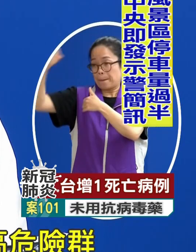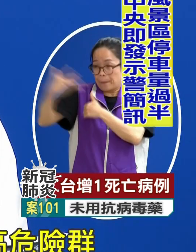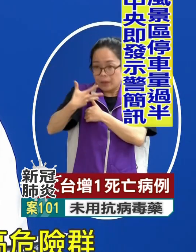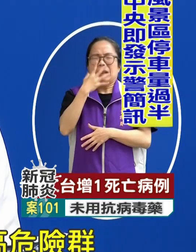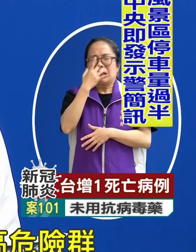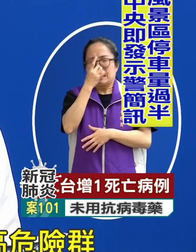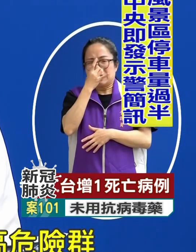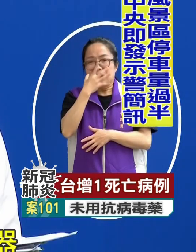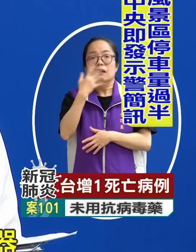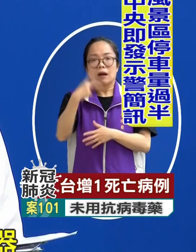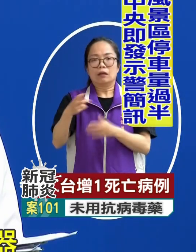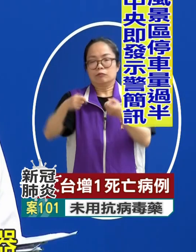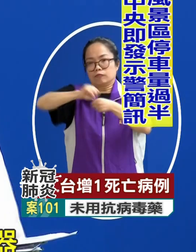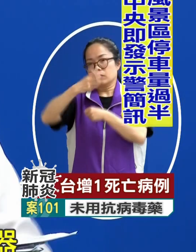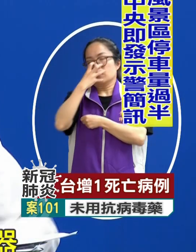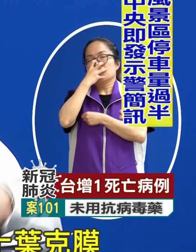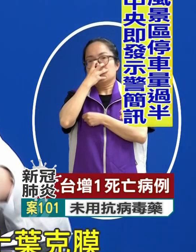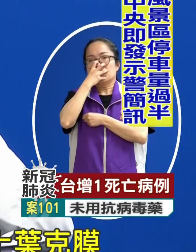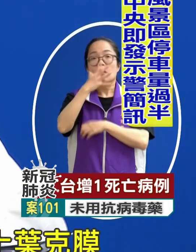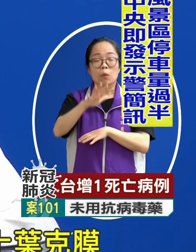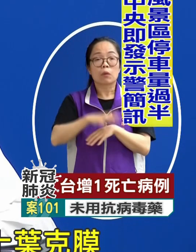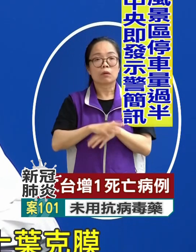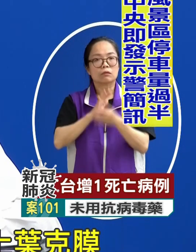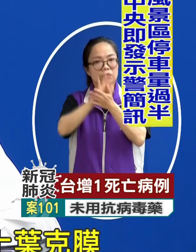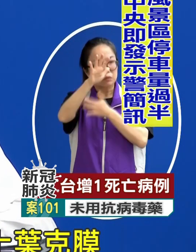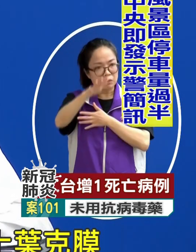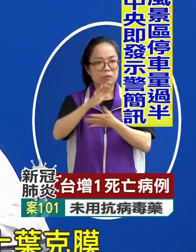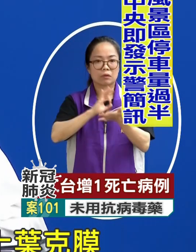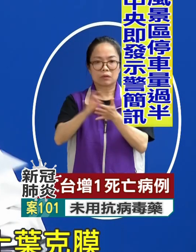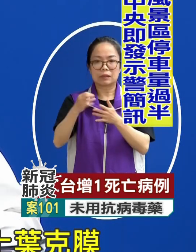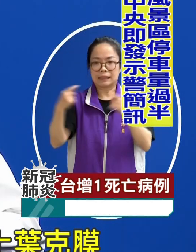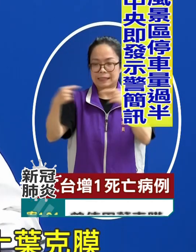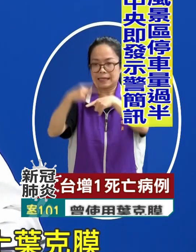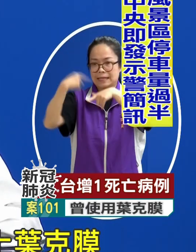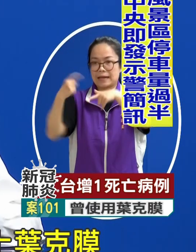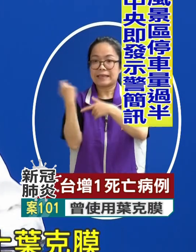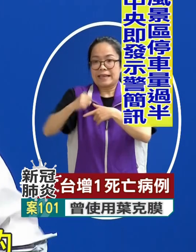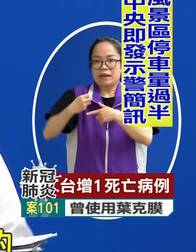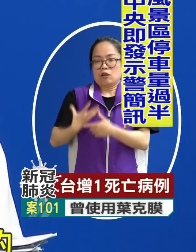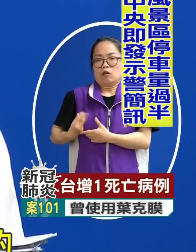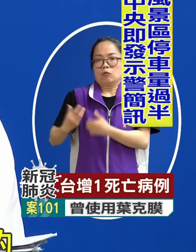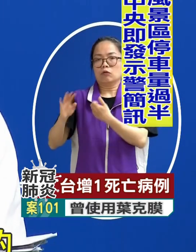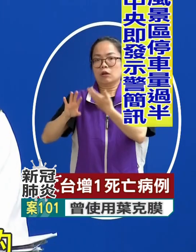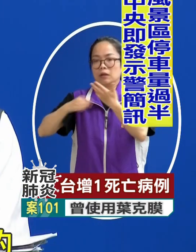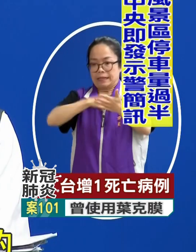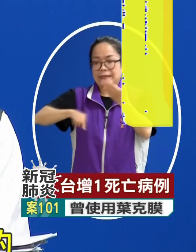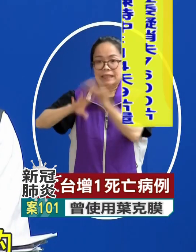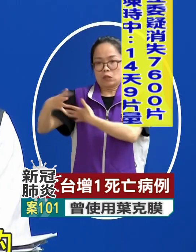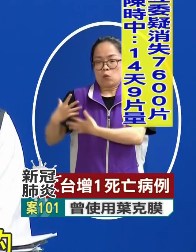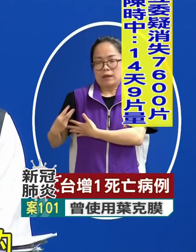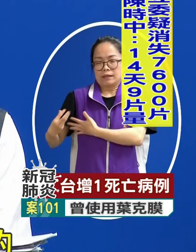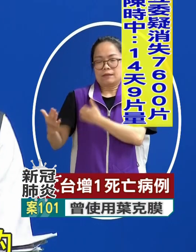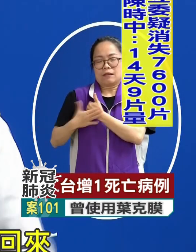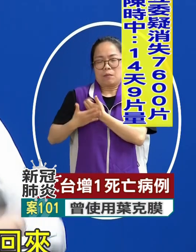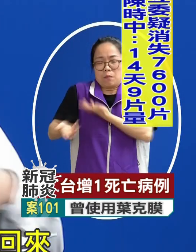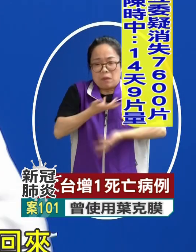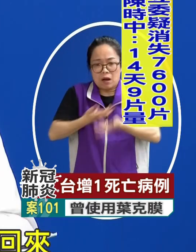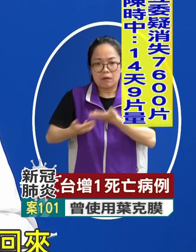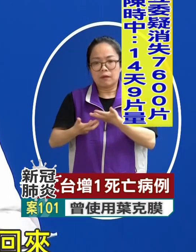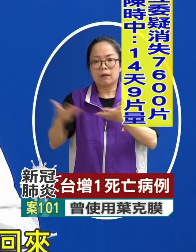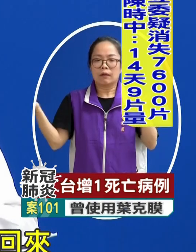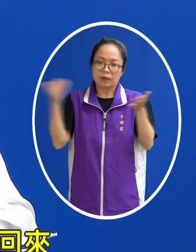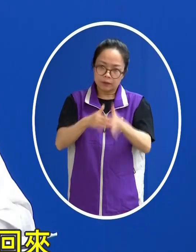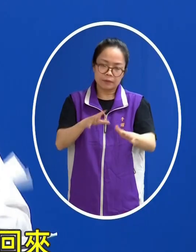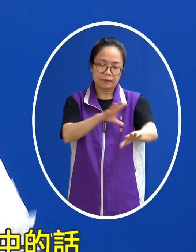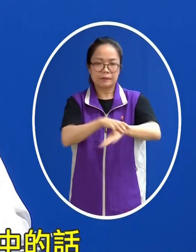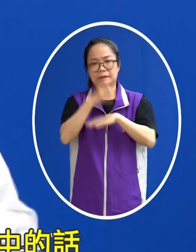高危险群，使用呼吸器，那后来还是用的接上叶克膜，不过。很遗憾还是没有办法救